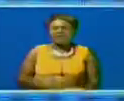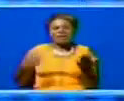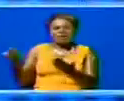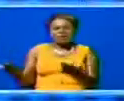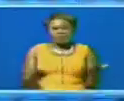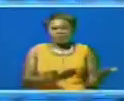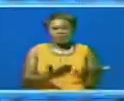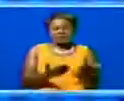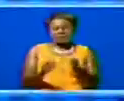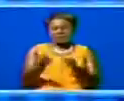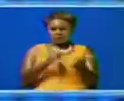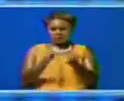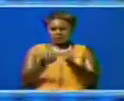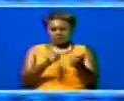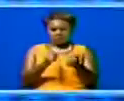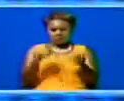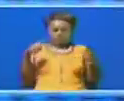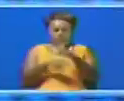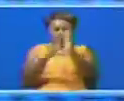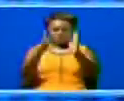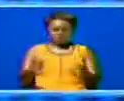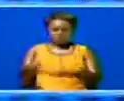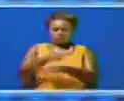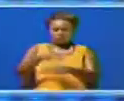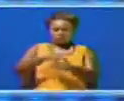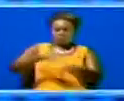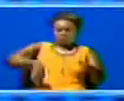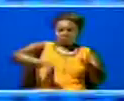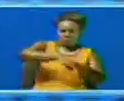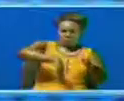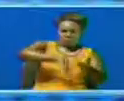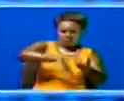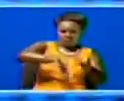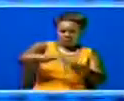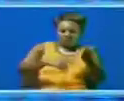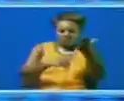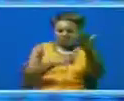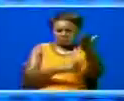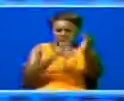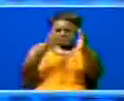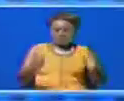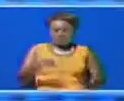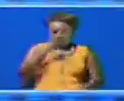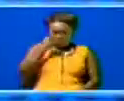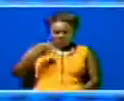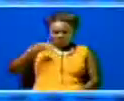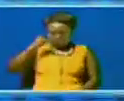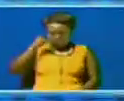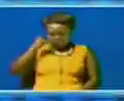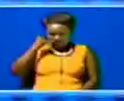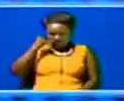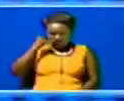Karibu kwenye safu ya KTN leo michezo. Mshambulizi wa timu ya taifa Harambee Stars na nguzo muhimu ya klabu ya Kariobangi Sharks Masoud